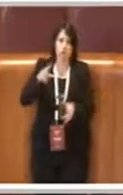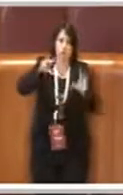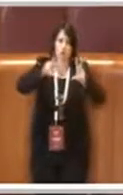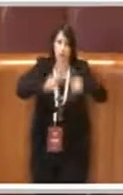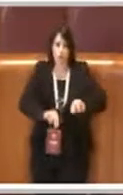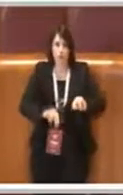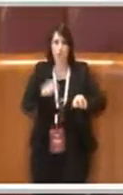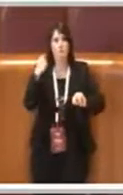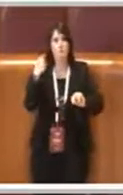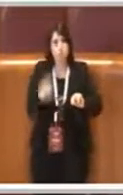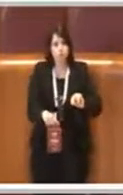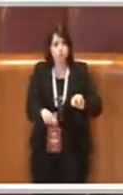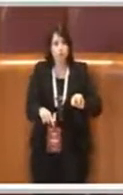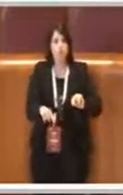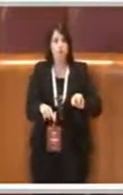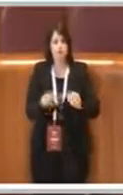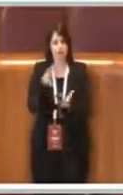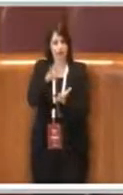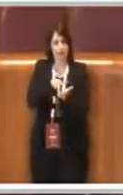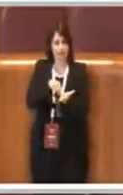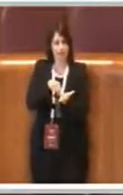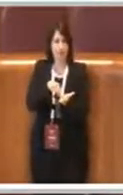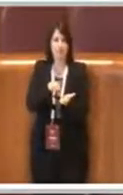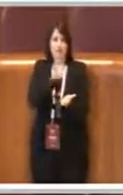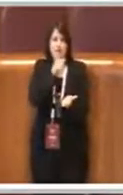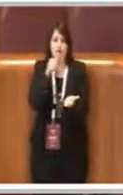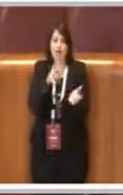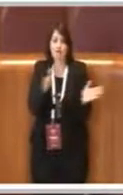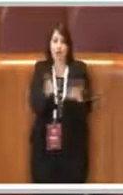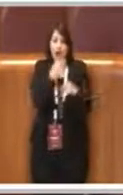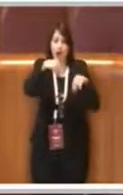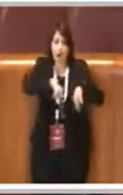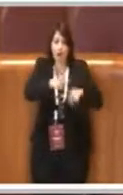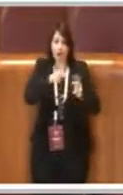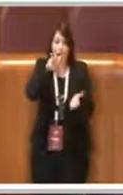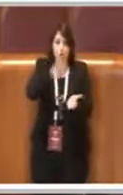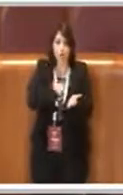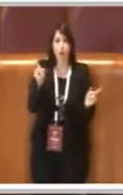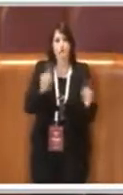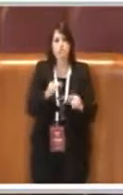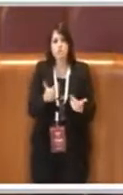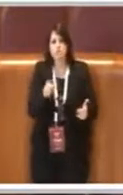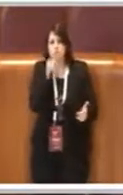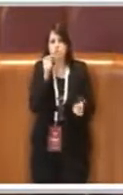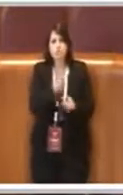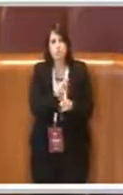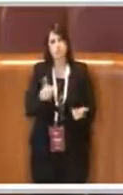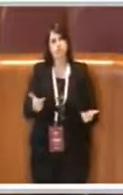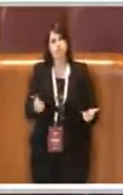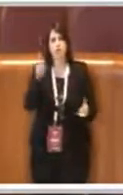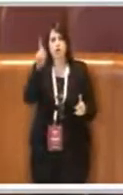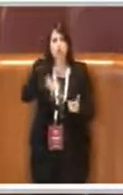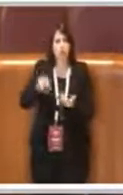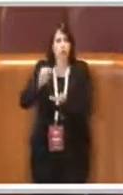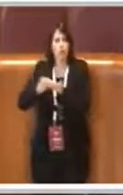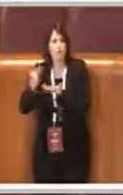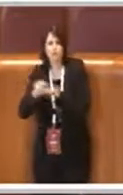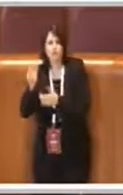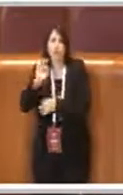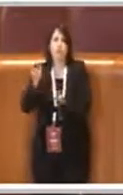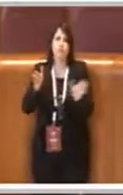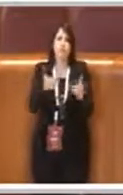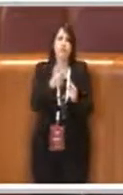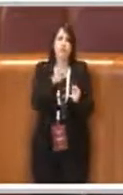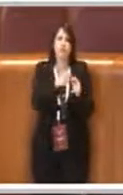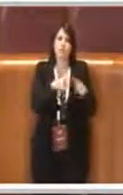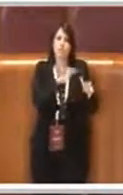necessità non solo di un'approvazione dell'Aula, ma di nessuna istruttoria da parte degli uffici, né del Dipartimento Urbanistica, né